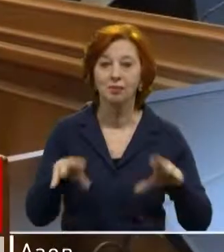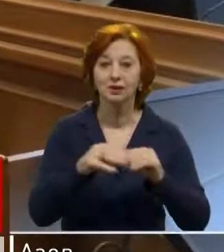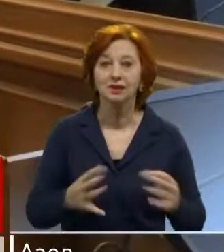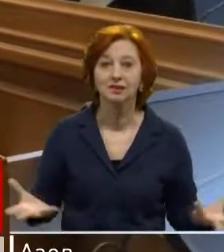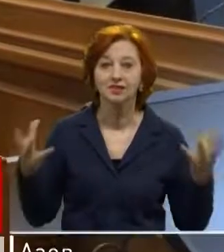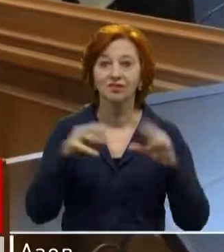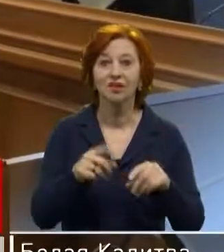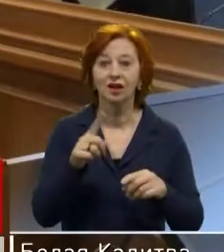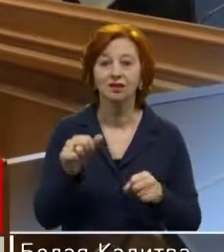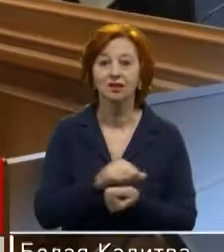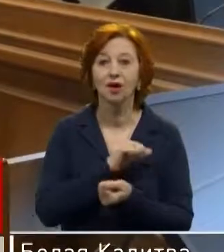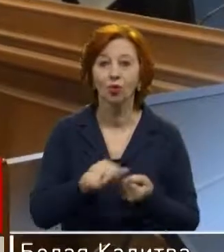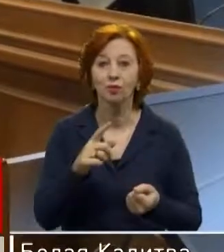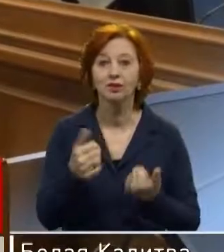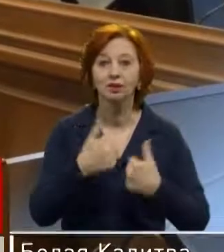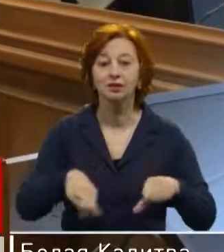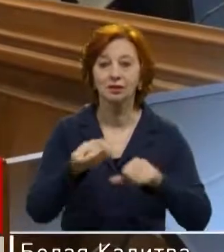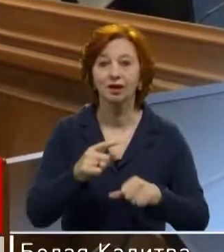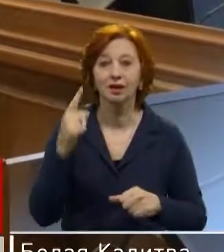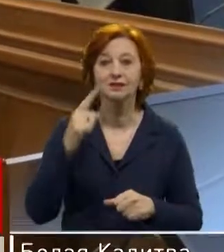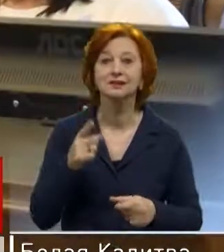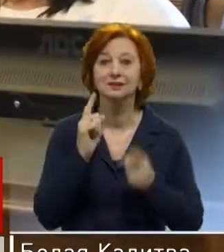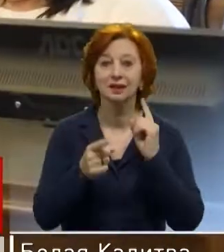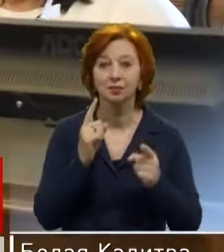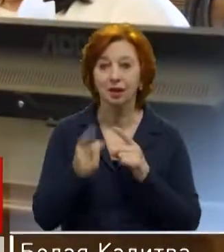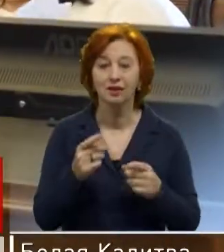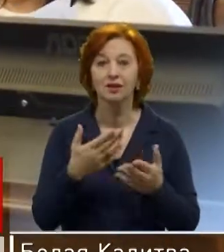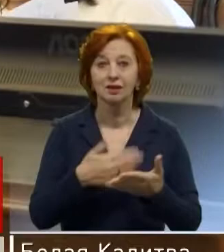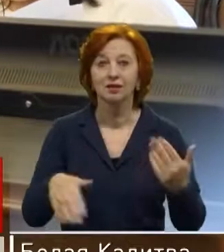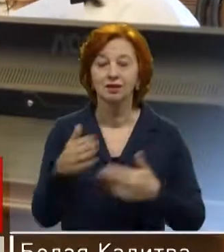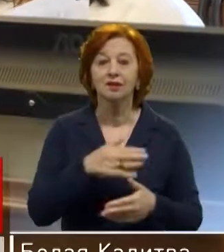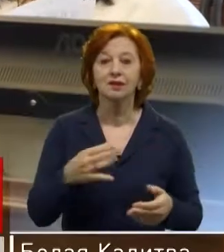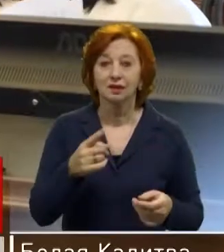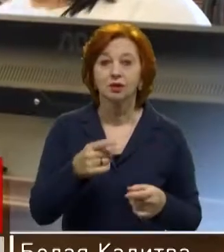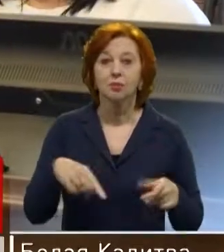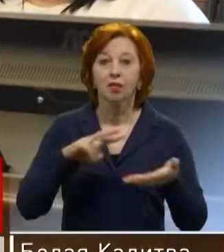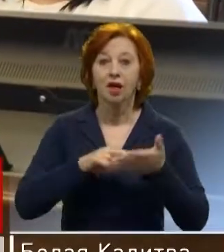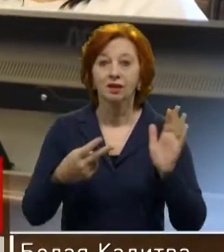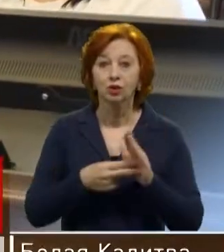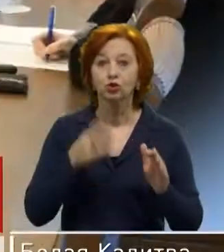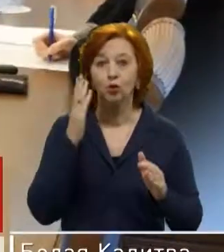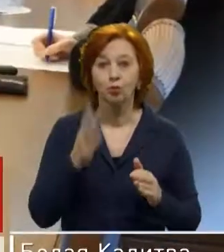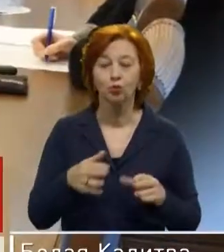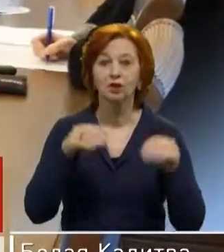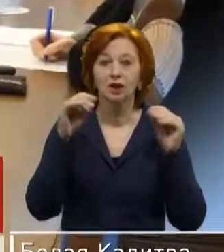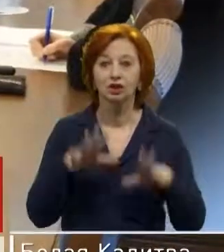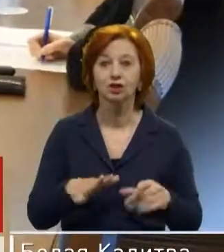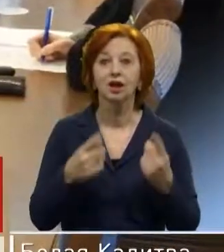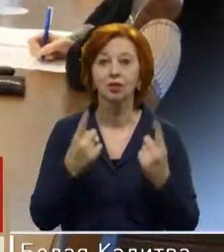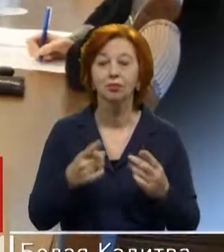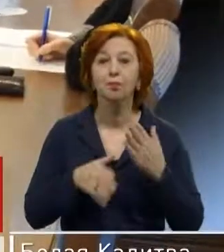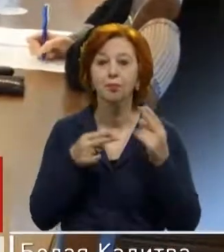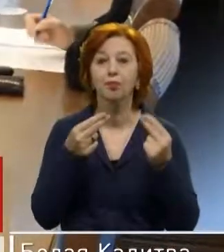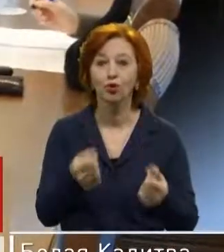документ, говорили на заседании депутаты ЗАГС Собрания Ростовской области. Планируется, что для получения универсального пособия не нужно